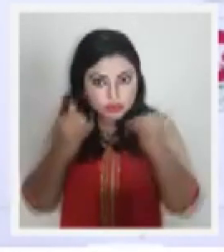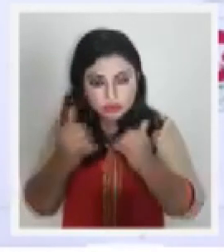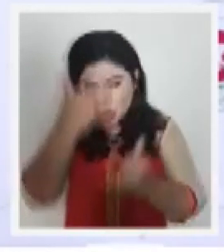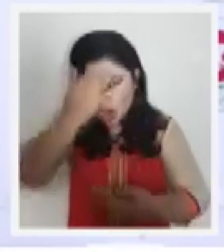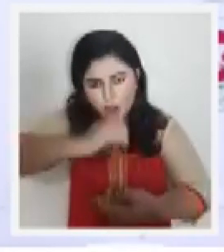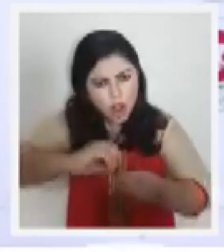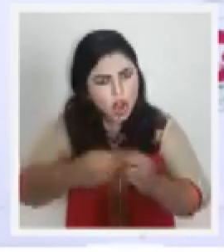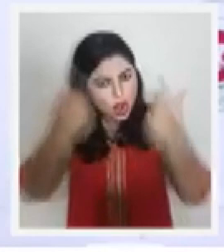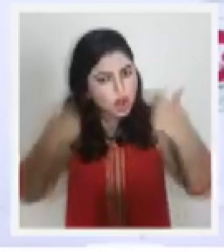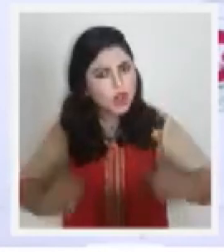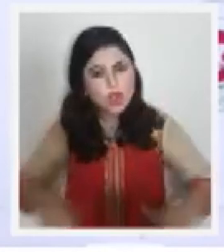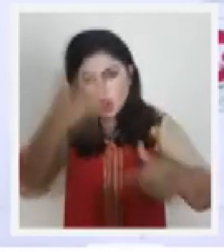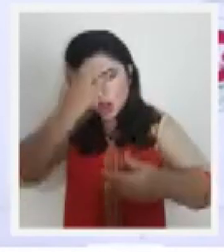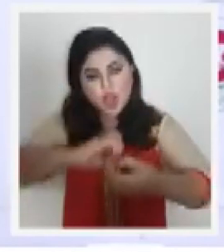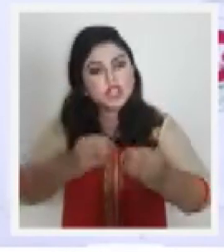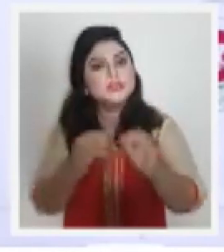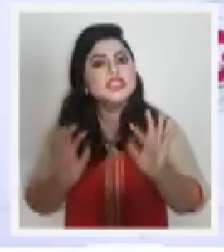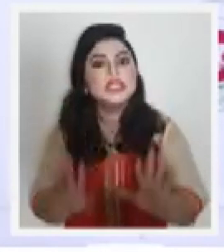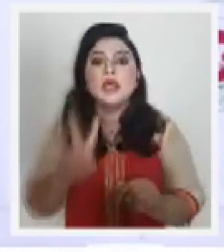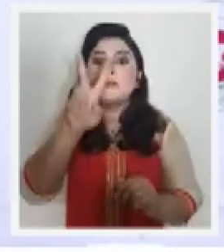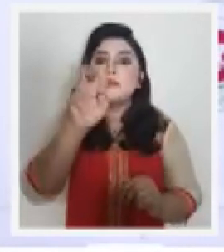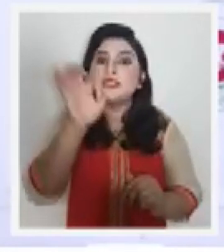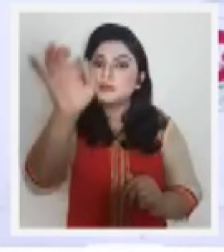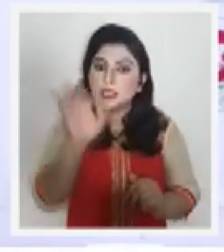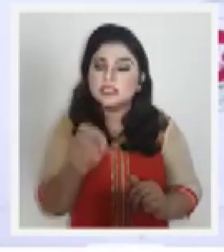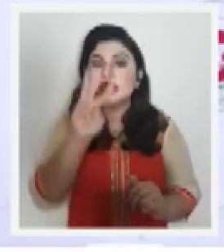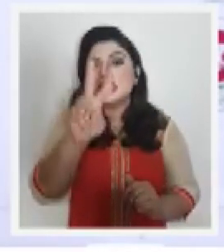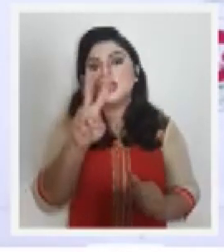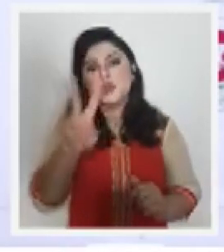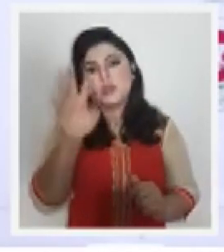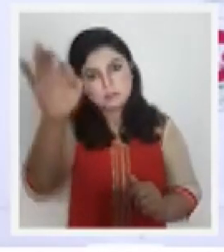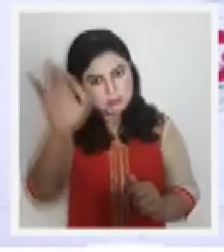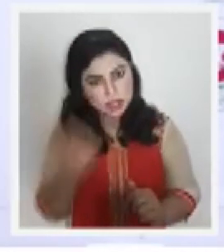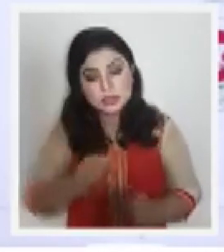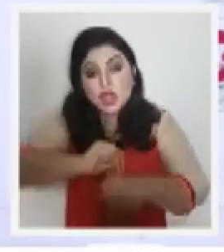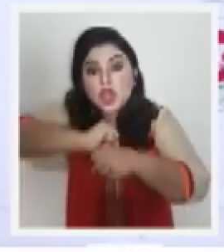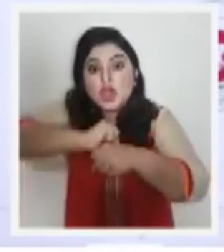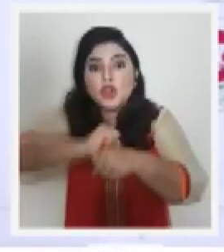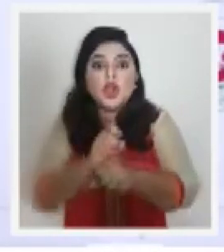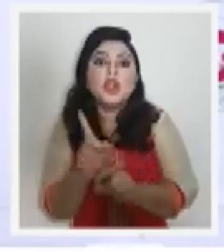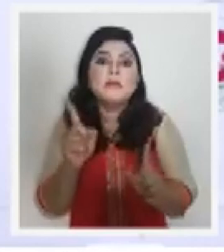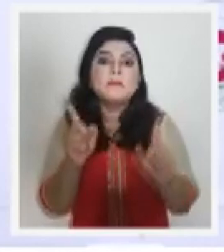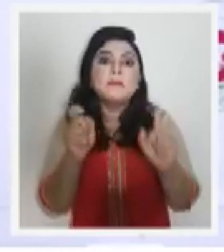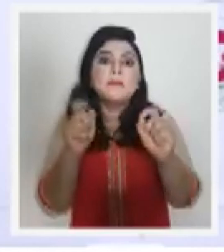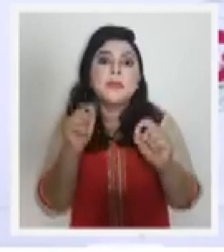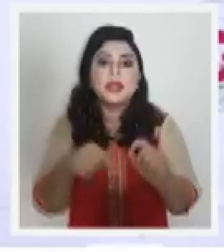1,678 জনকে। এবং যেই মেডিকেল অ্যাসেসমেন্টের তথ্য অনুযায়ী শারীরিক জটিলতা আক্রান্ত রোগী ছিলেন